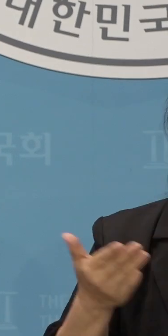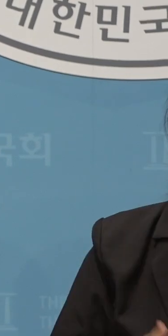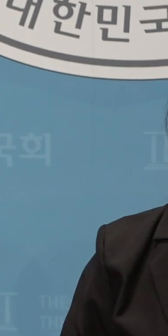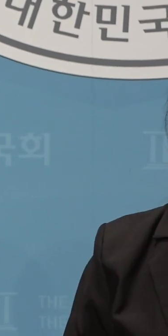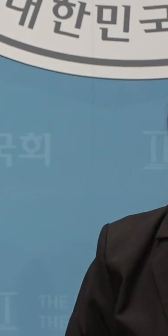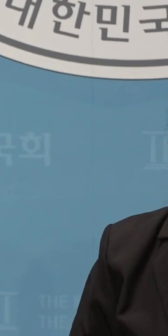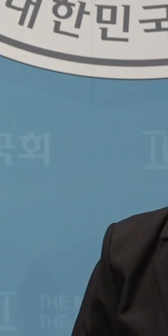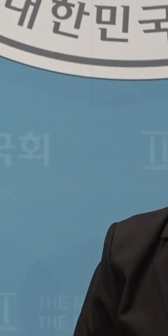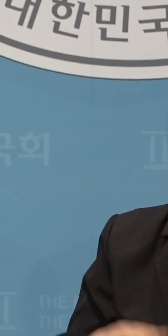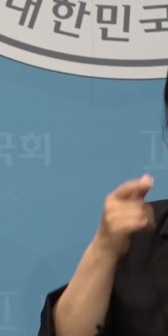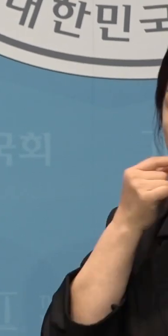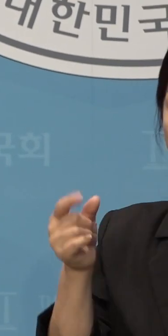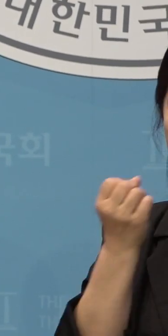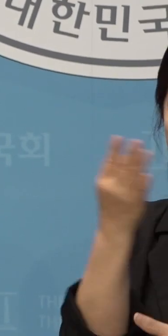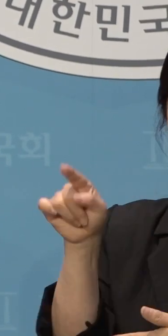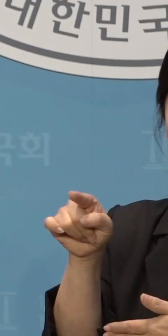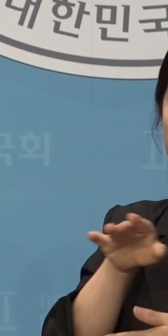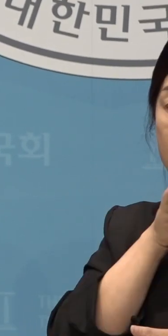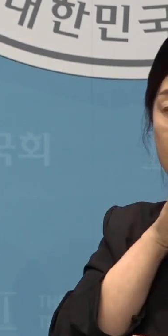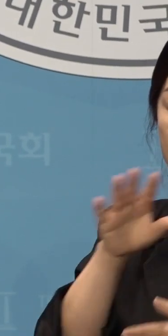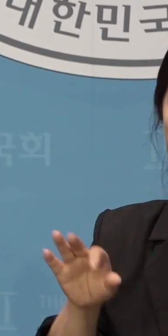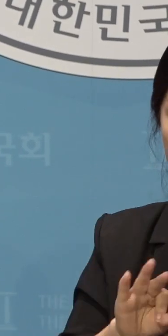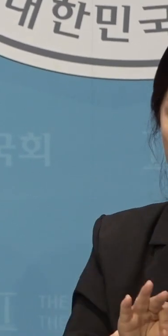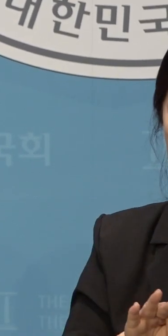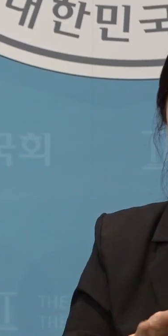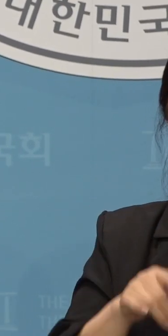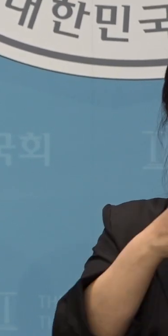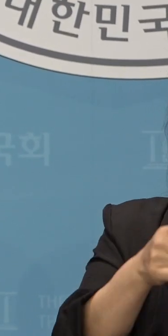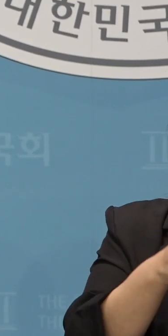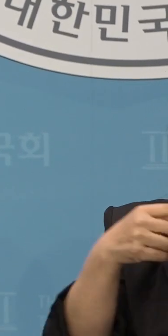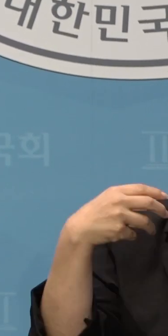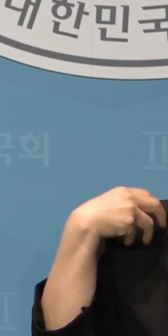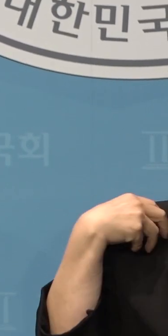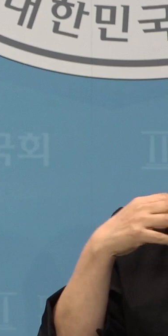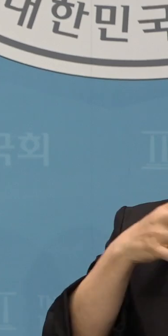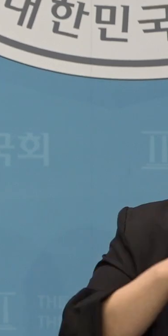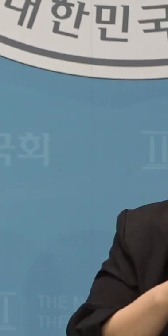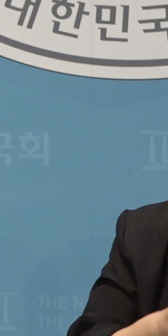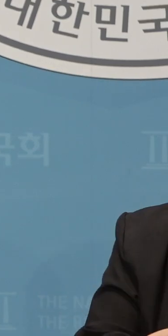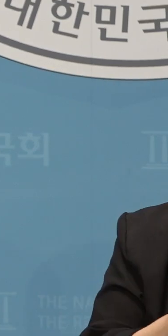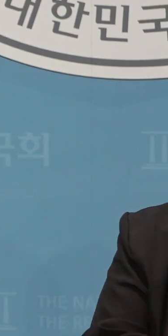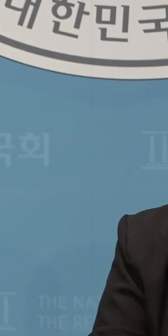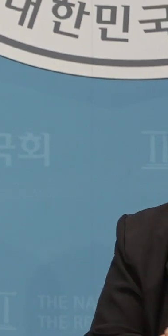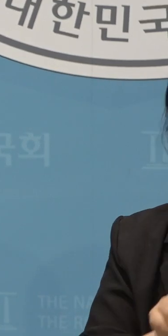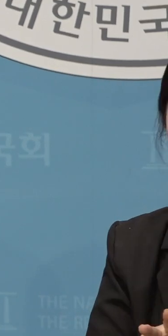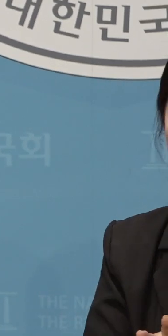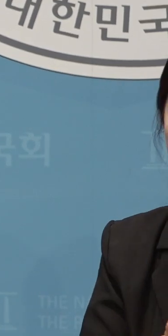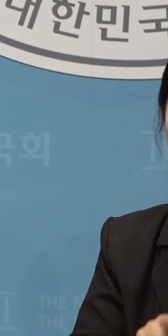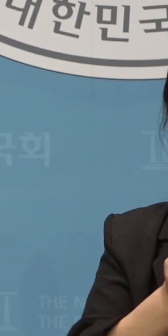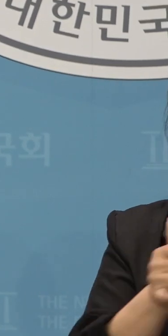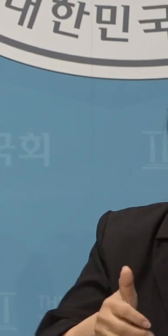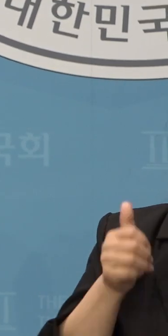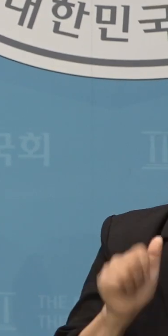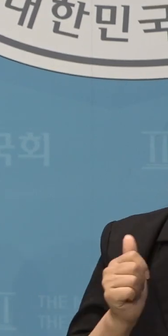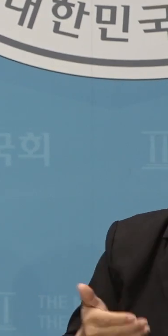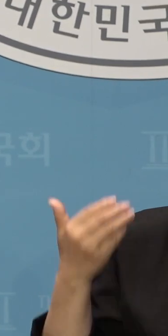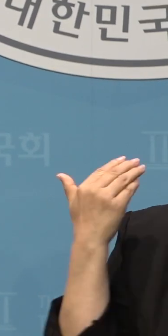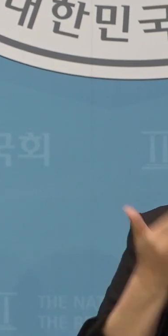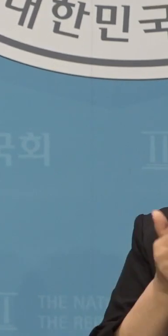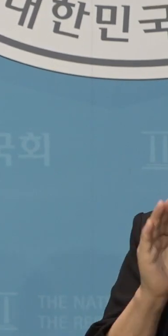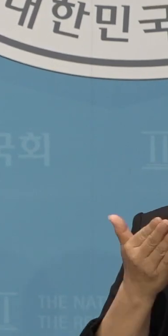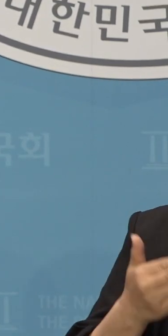보도가 사실이라면 윤석열 정부와 국민의힘은 내년 총선이 아니라 오늘 당장 국민의 심판을 받아야